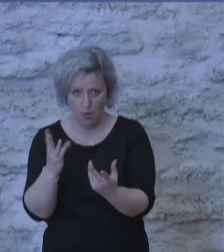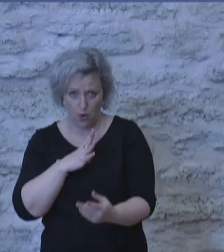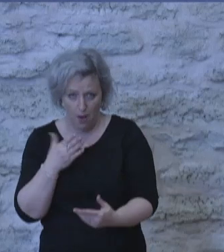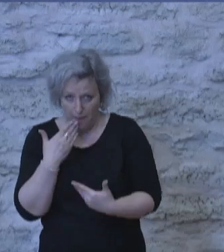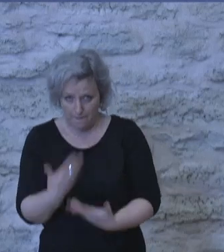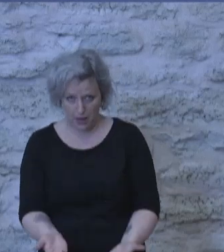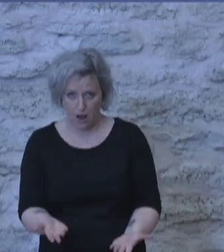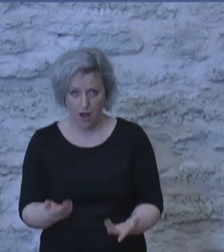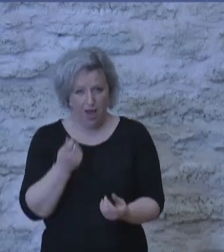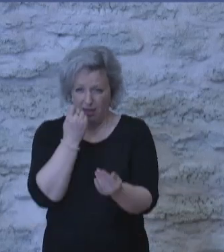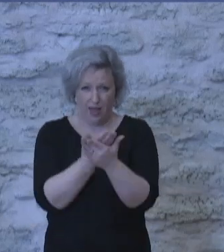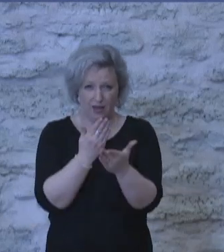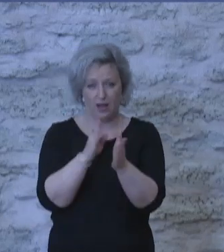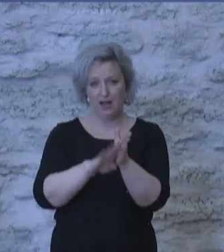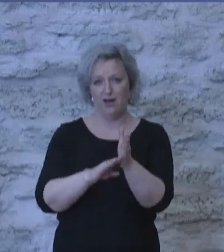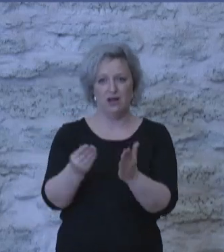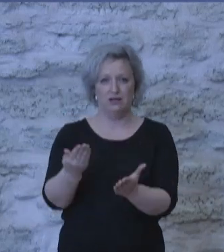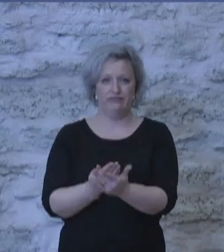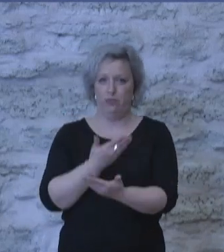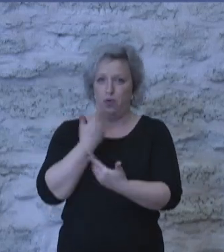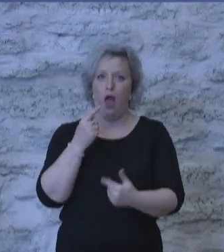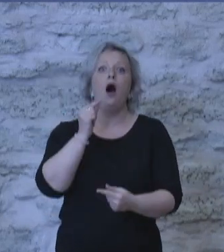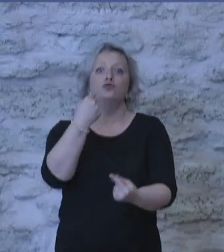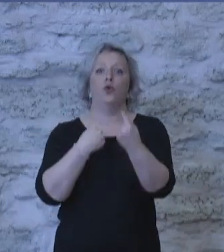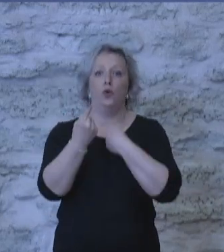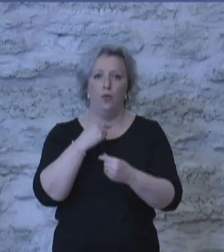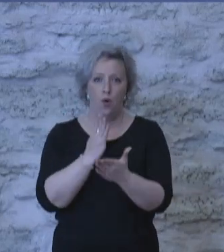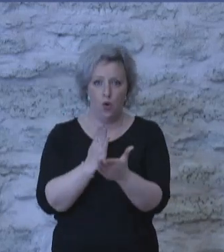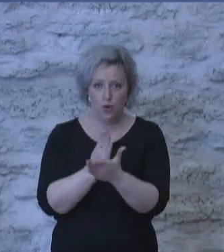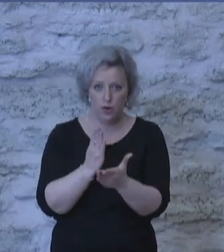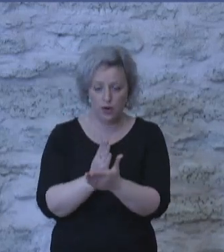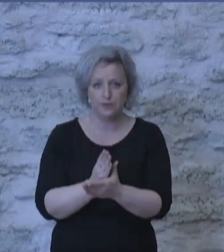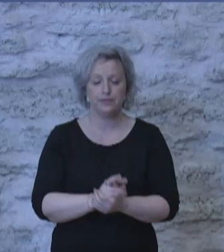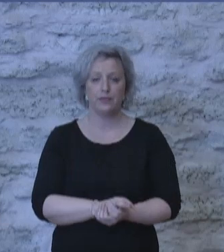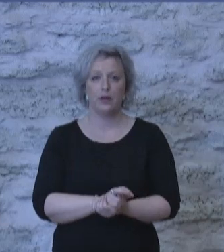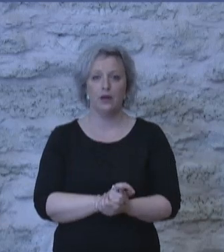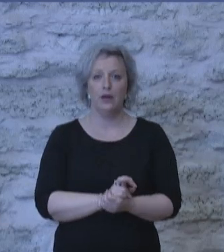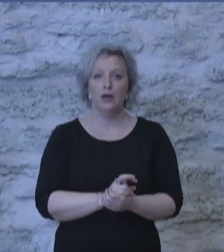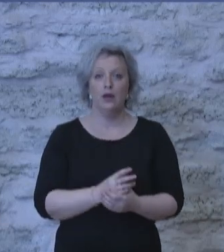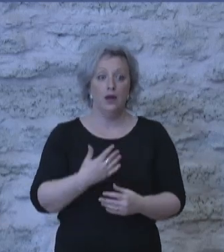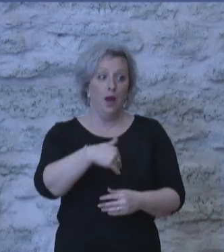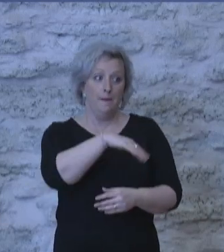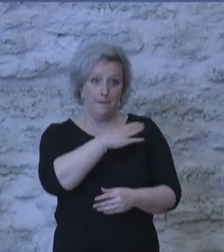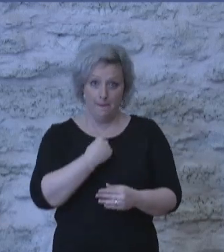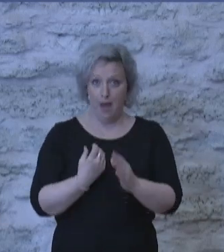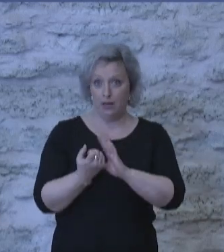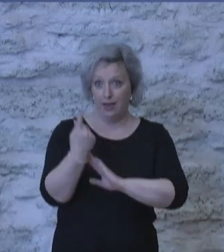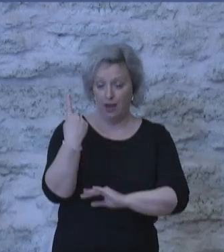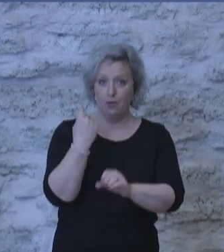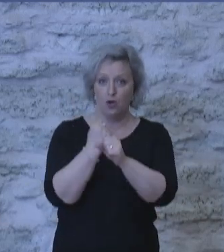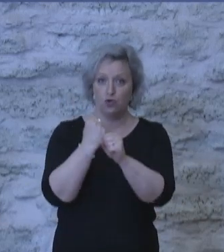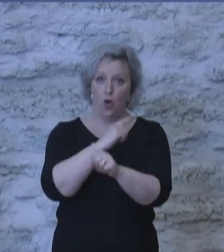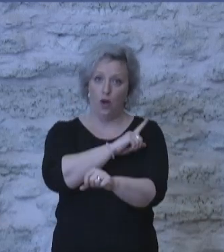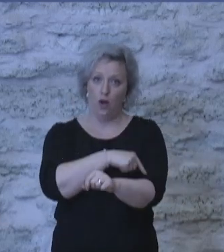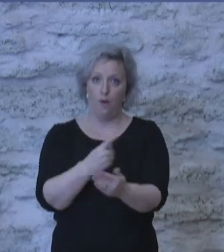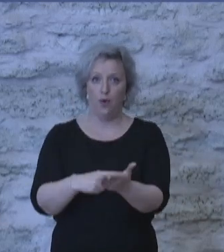Näiteid tavaliselt ei tule, küll aga süüdistusi. Mis puudutab meie poolt tekitatud tööjõu puudust?